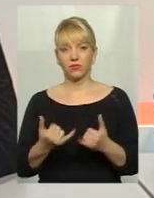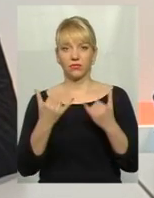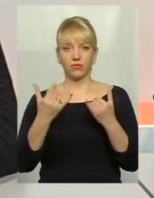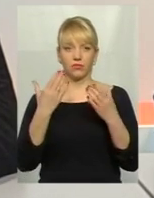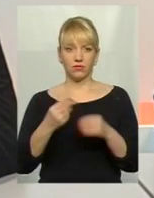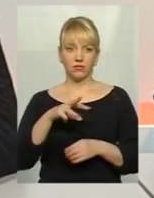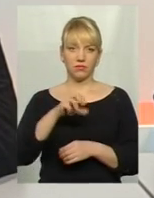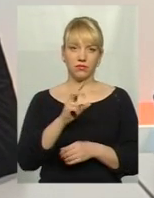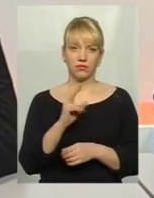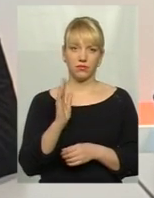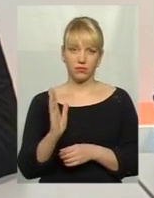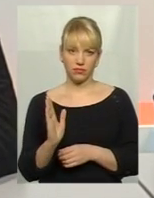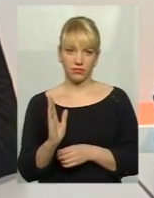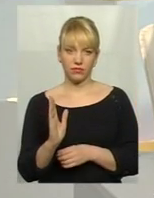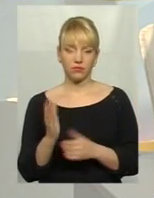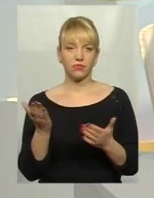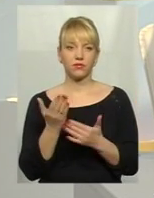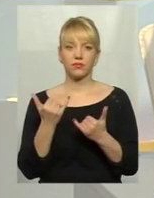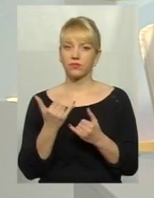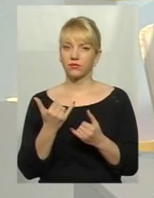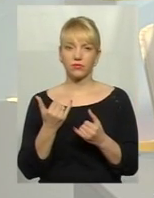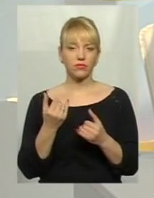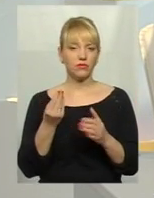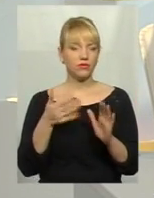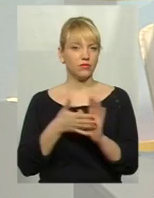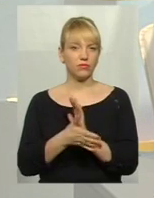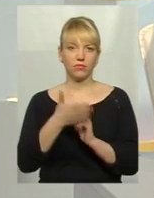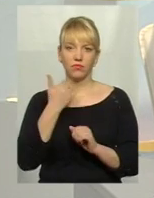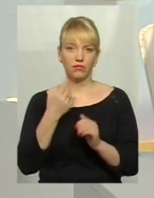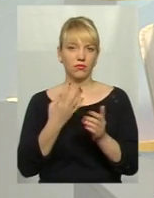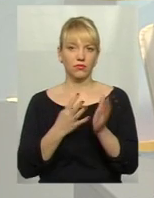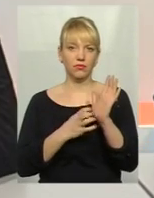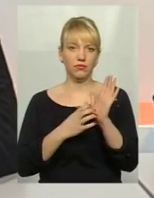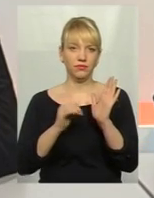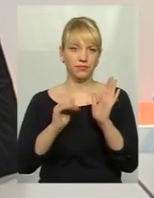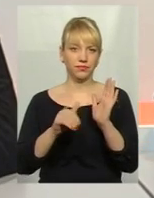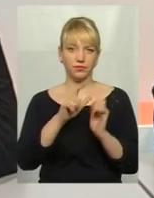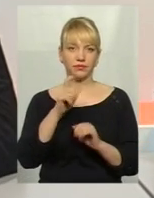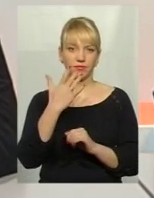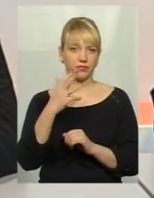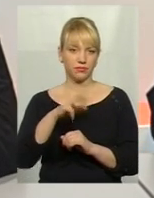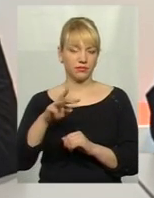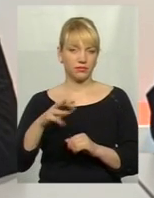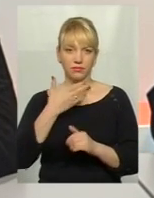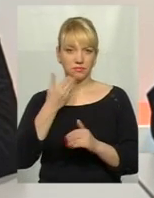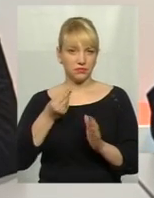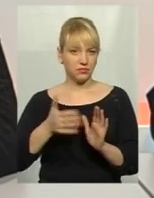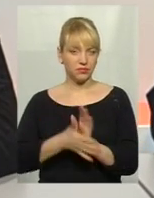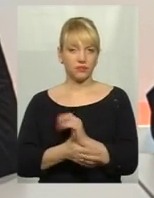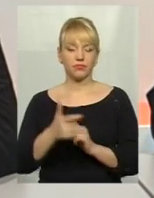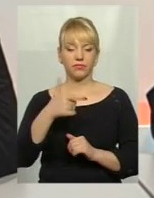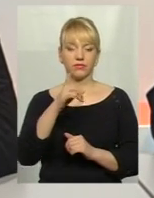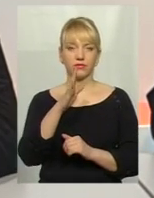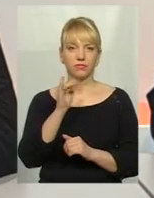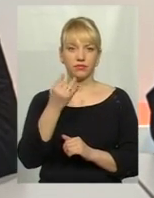день про Маків, який практично не освоїв ресурс, там, здається, 900 тисяч з 5 мільйонів. Ми говоримо про те, що Гвардійськ